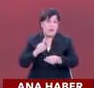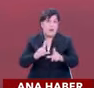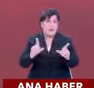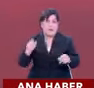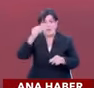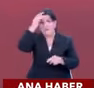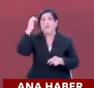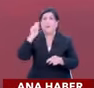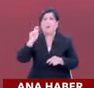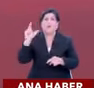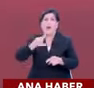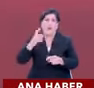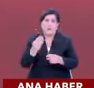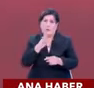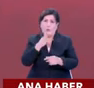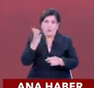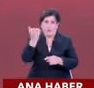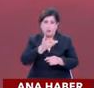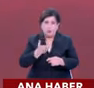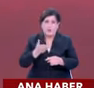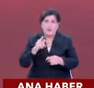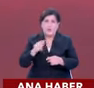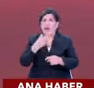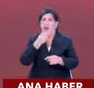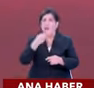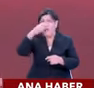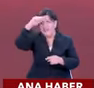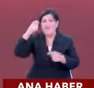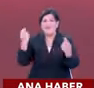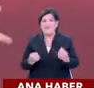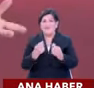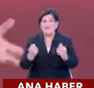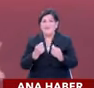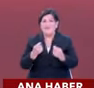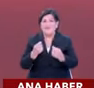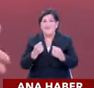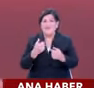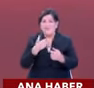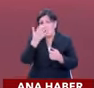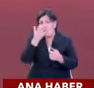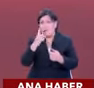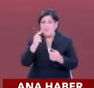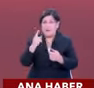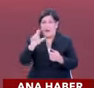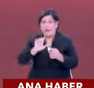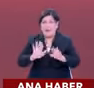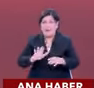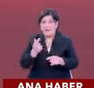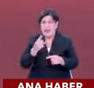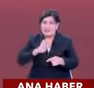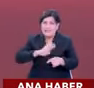temmuzda olacaktı bu işi biliyorsunuz ve bir şekilde emekçide kendini sıkıyor Temmuza kaldı bir buçuk aydır biraz daha dayanayım ama çok